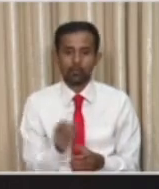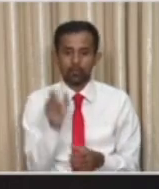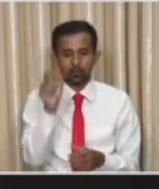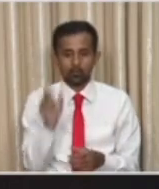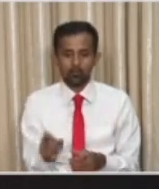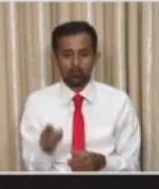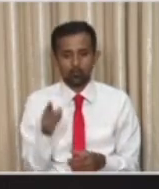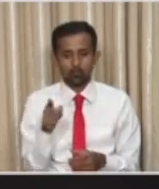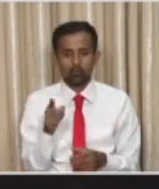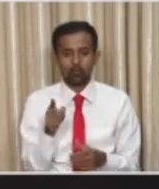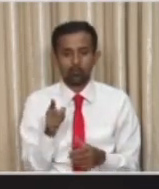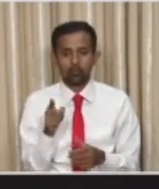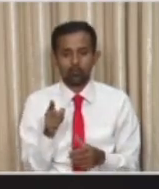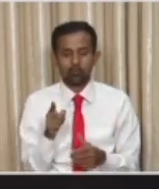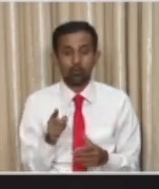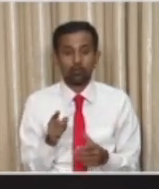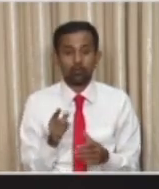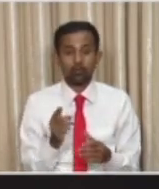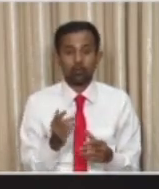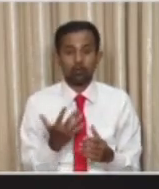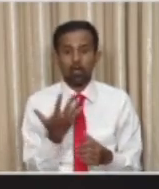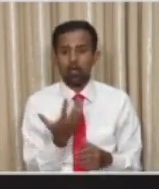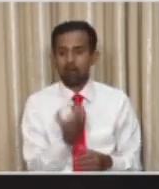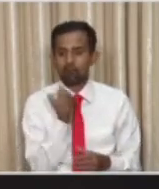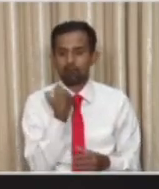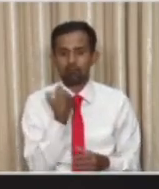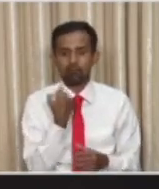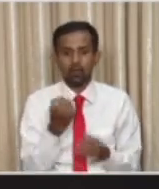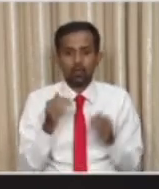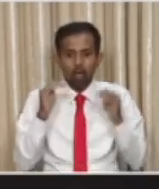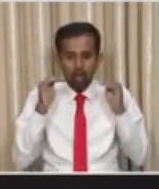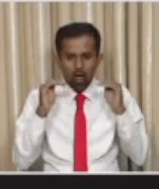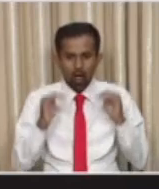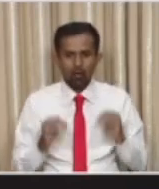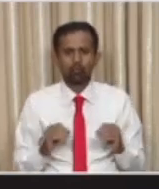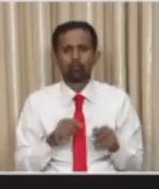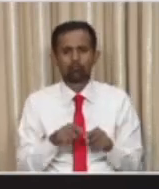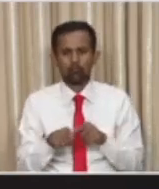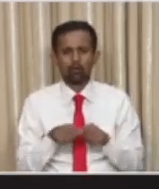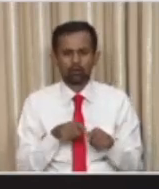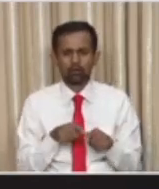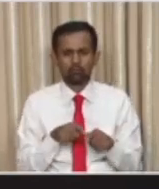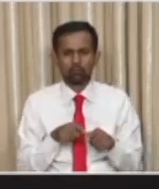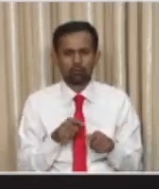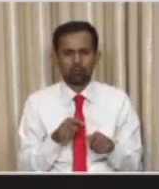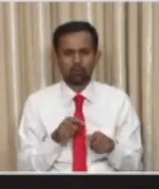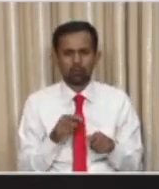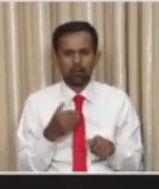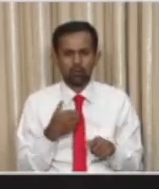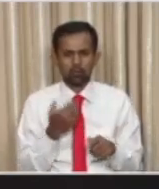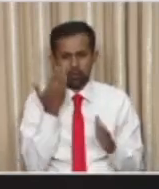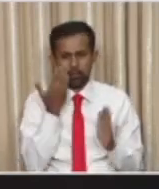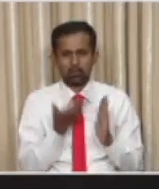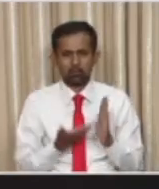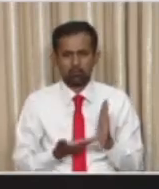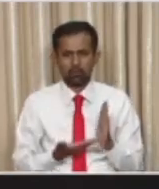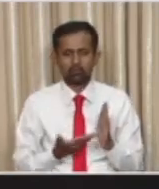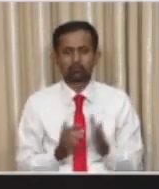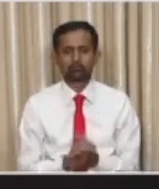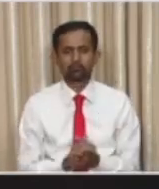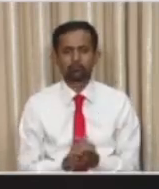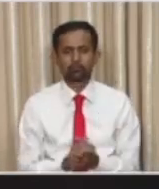පුද්ගලයෙකුට තියෙන අවකාශ අවස්ථාව කෙටි වෙනවද කියන හැඟීම අපිට ඇති වෙනවා.